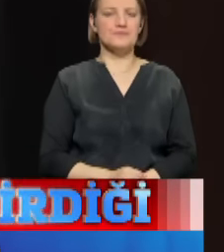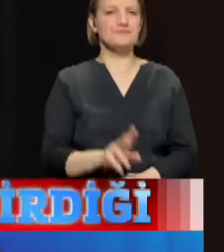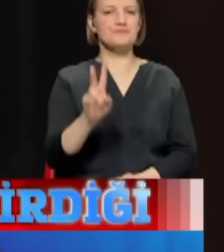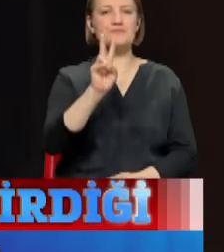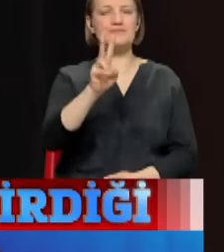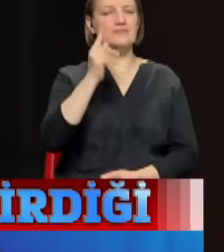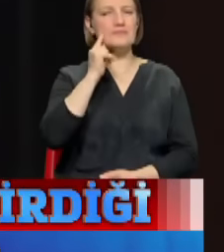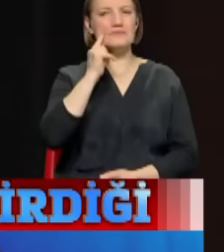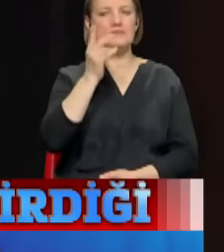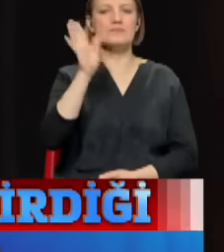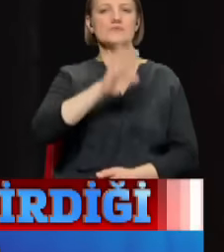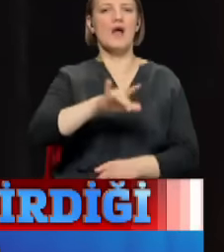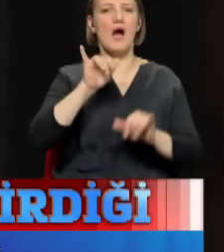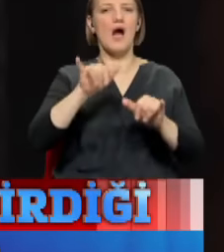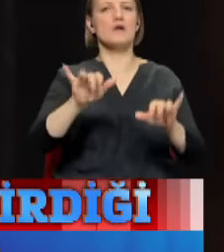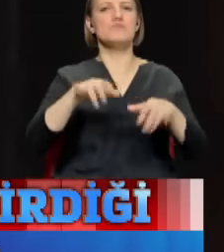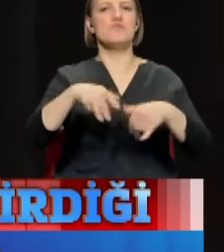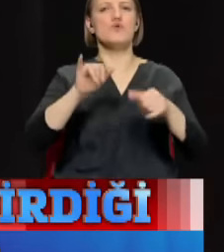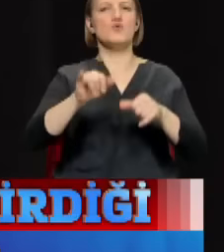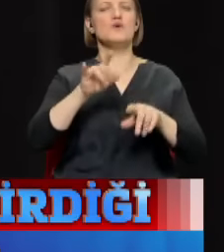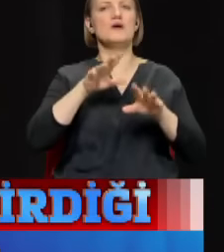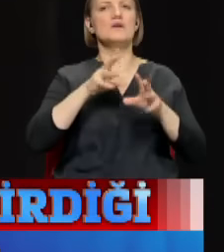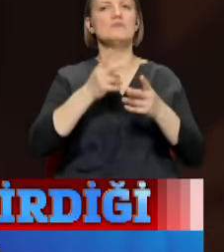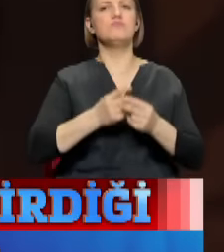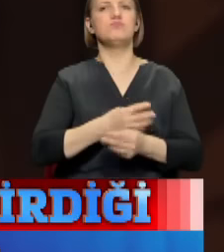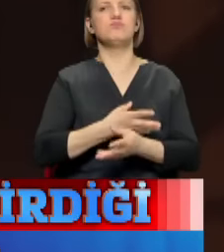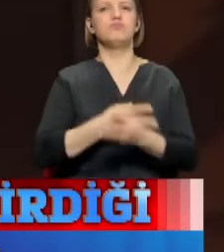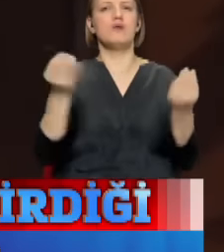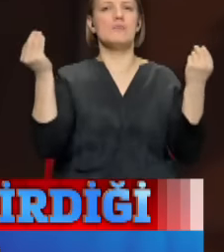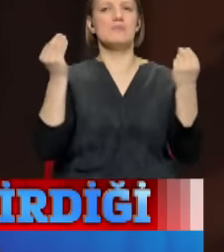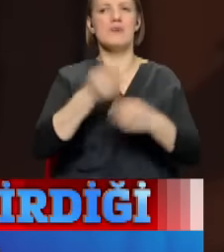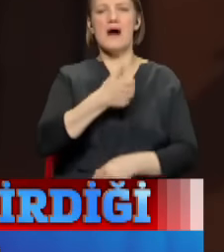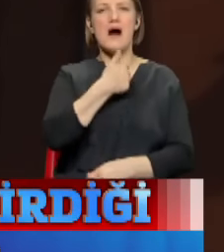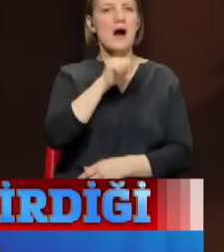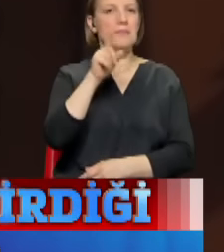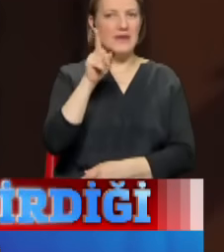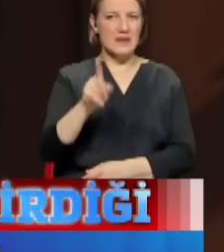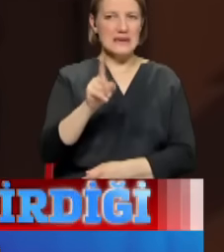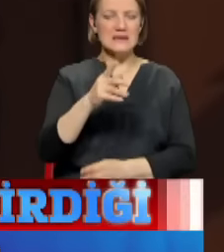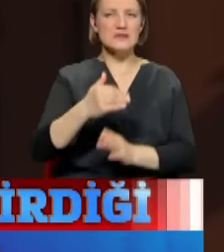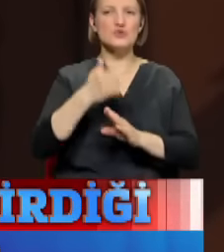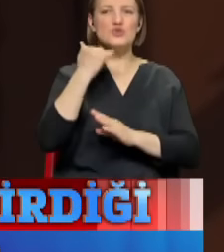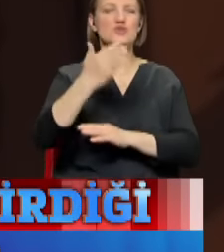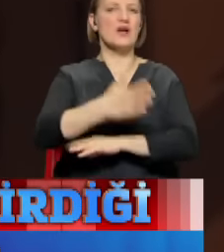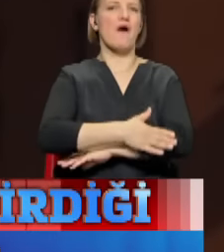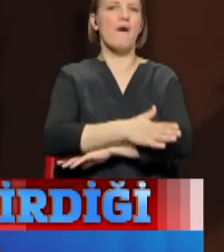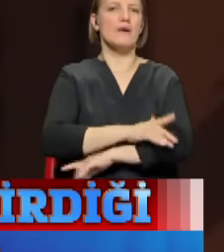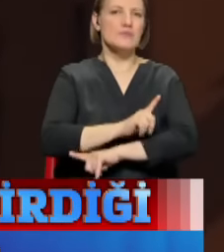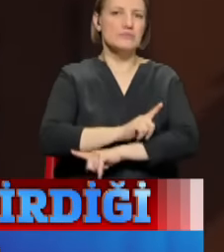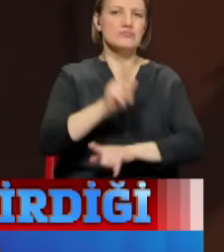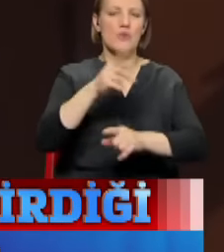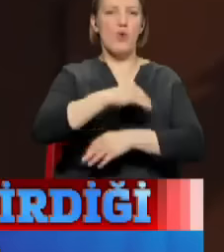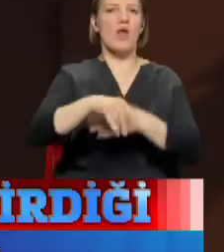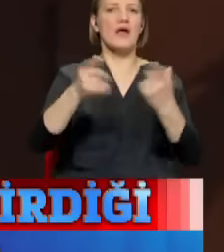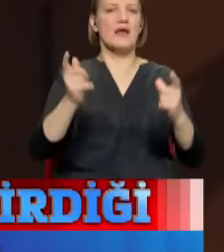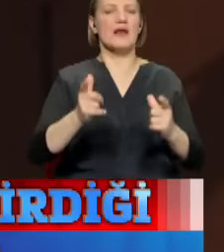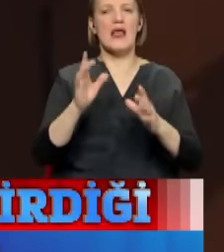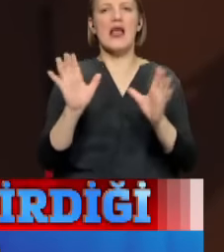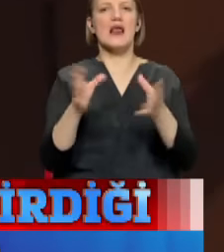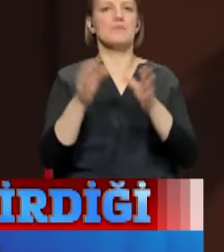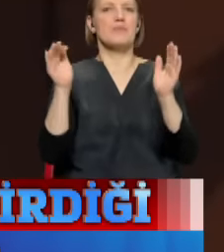İki saldırgan daha sonra aynı motosiklette izlerini kaybettirdi. Abi Özgür Doğan dışarı çıkarak yardım çağırdı. Olay yerine ekipler